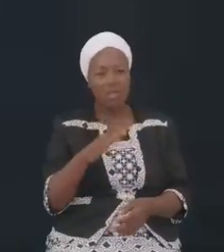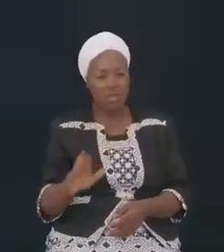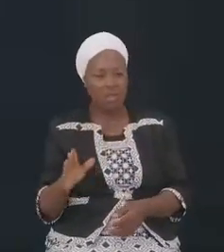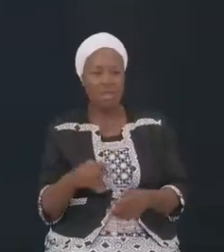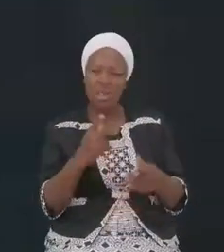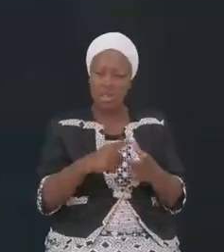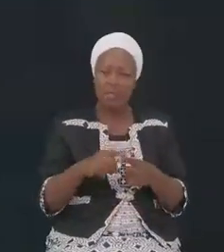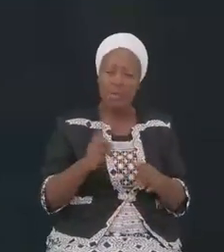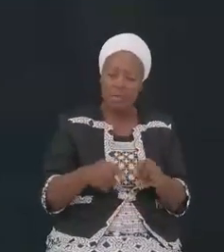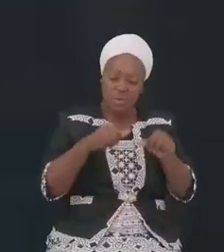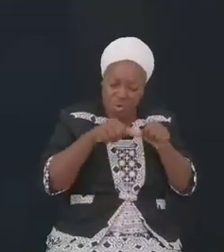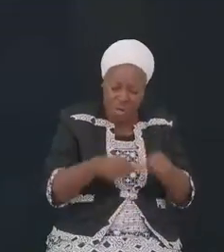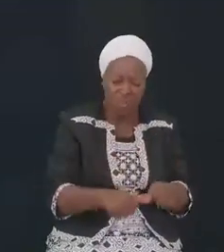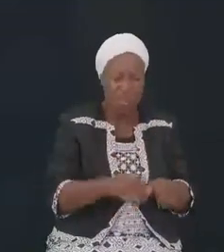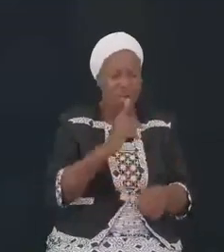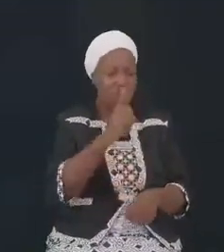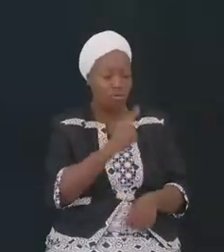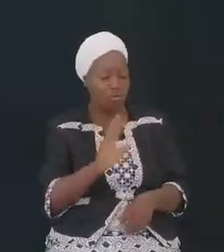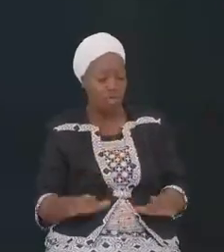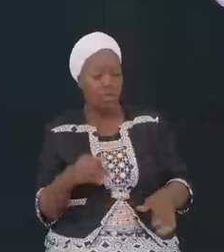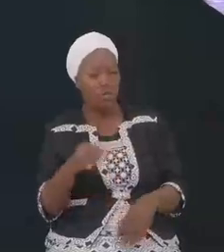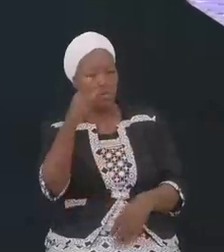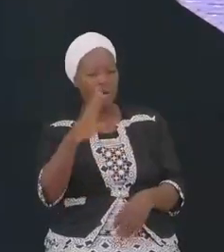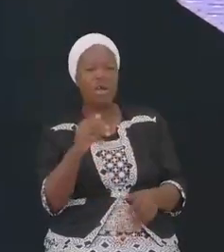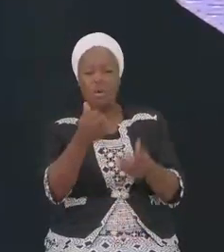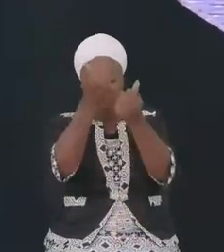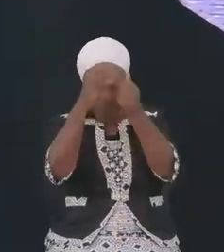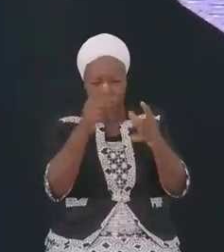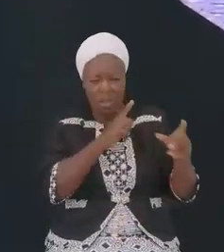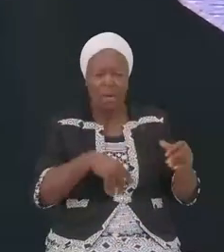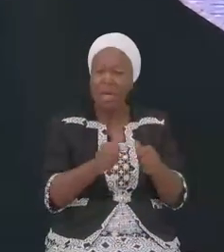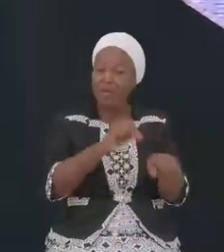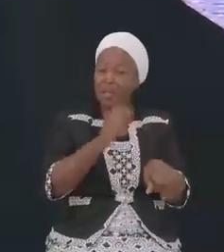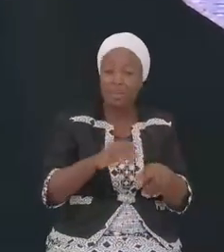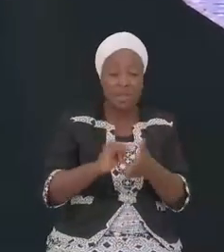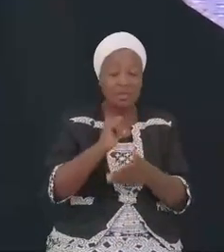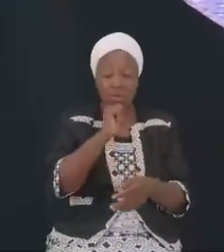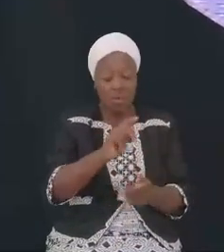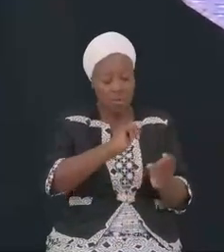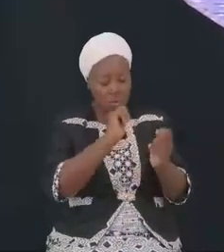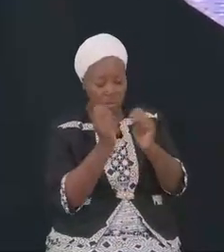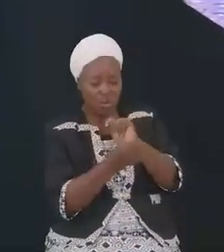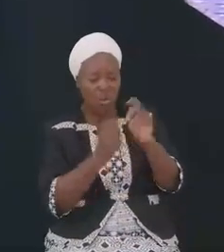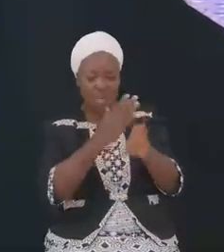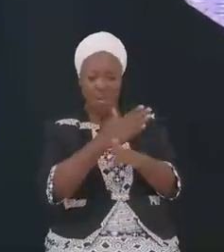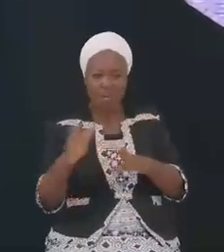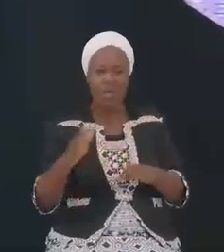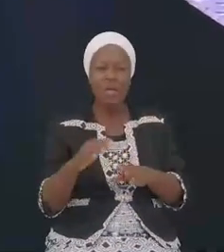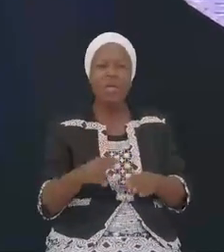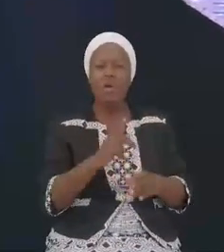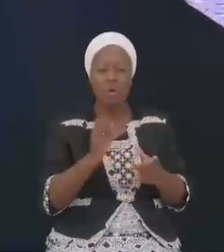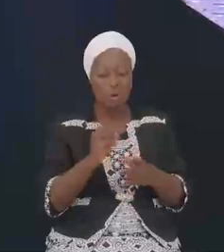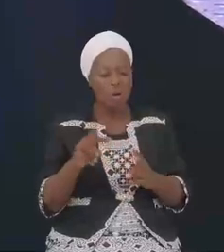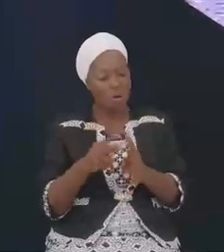Dieu, docile, obéissant au Seigneur à tout moment, que tu ne vas pas te détourner ou t'éloigner